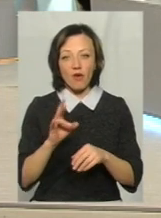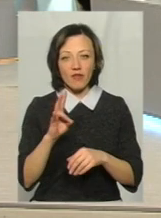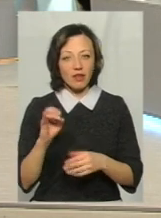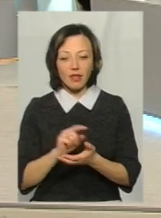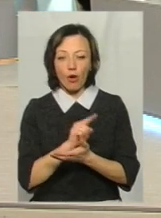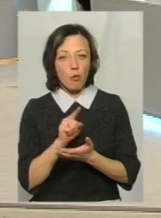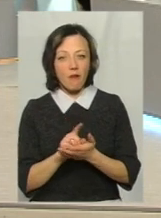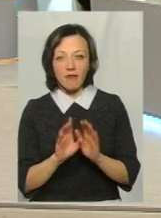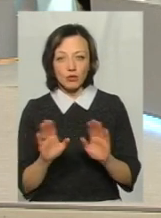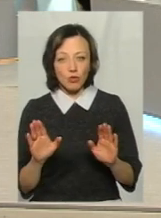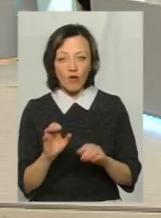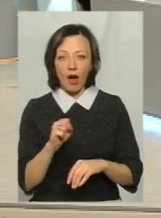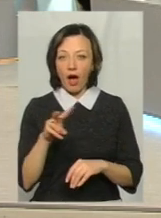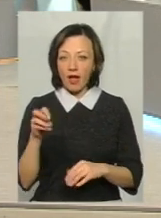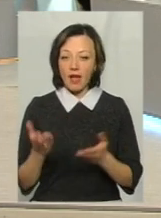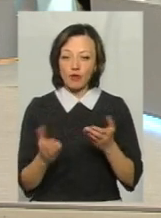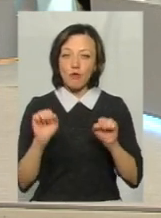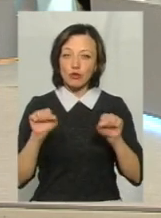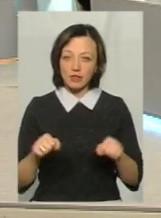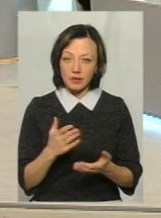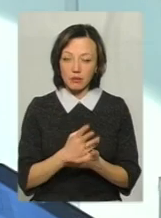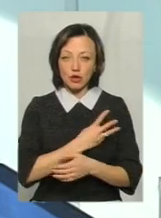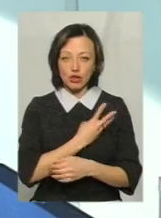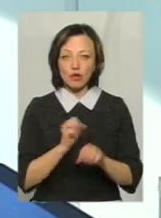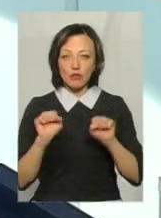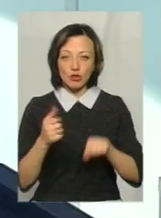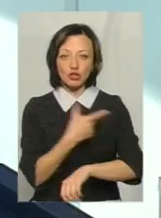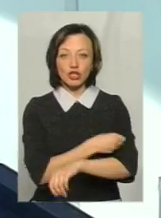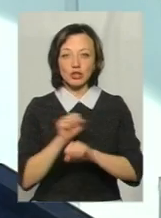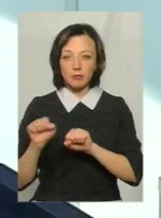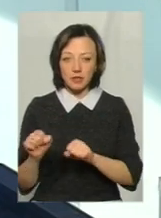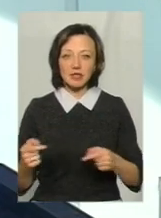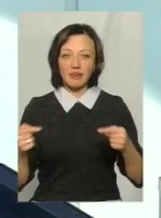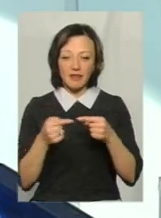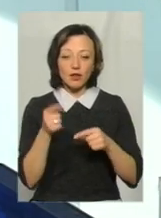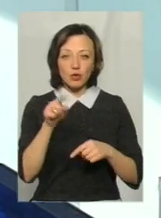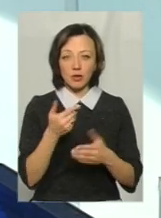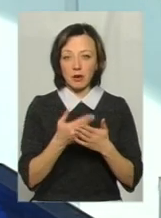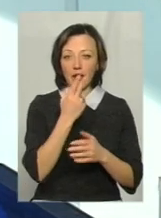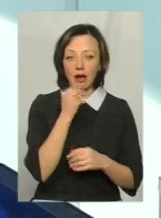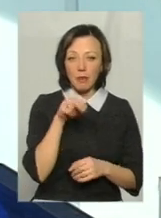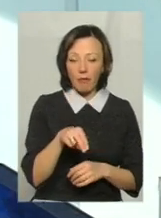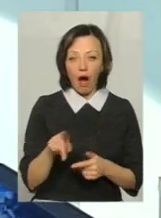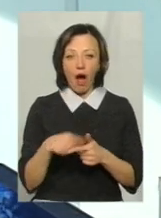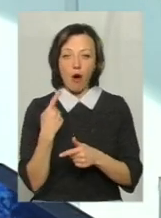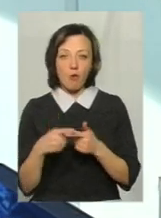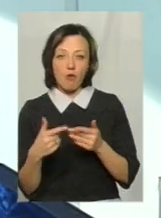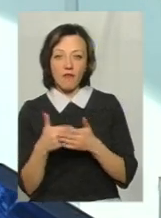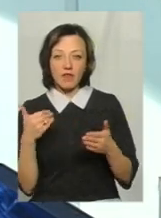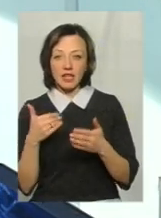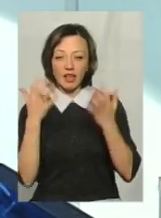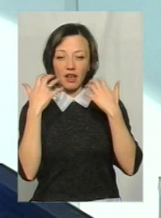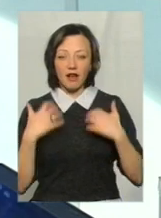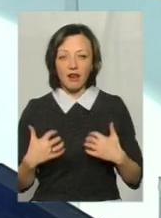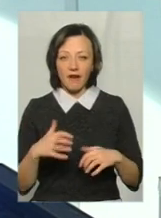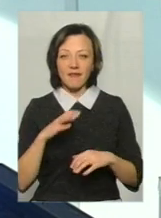є обов'язковими, але якщо можливість і є бажання, то можна щепитися саме від того грипу, наприклад, або від вітряної